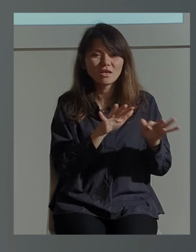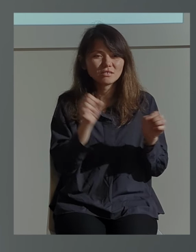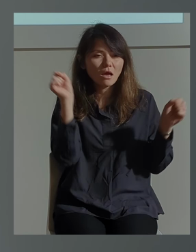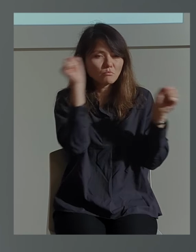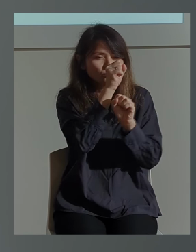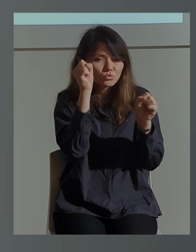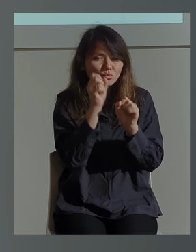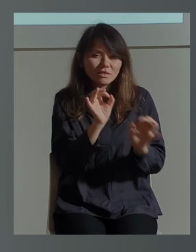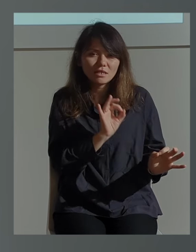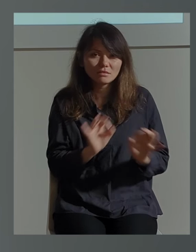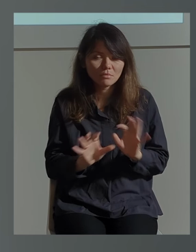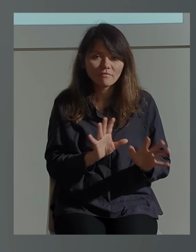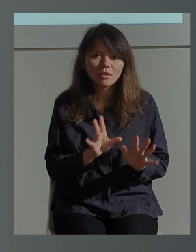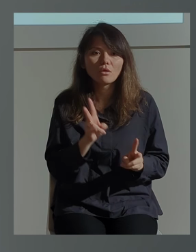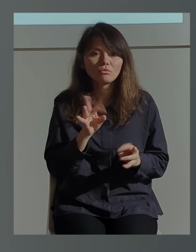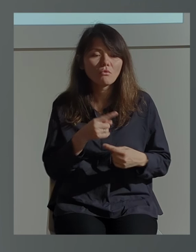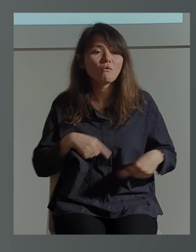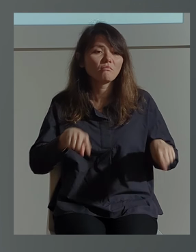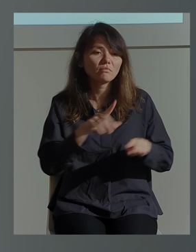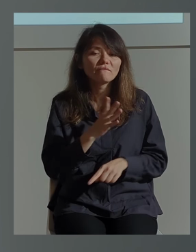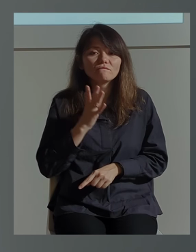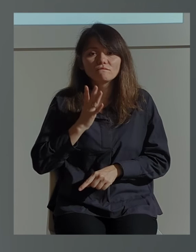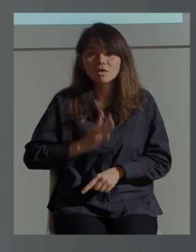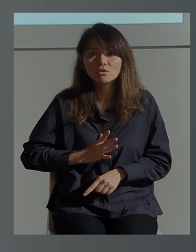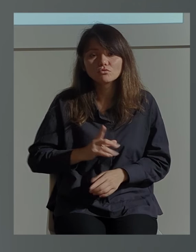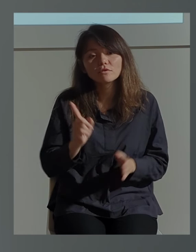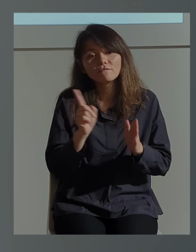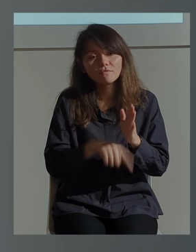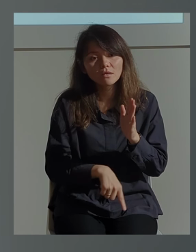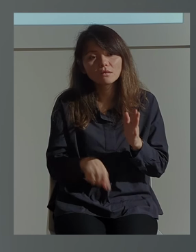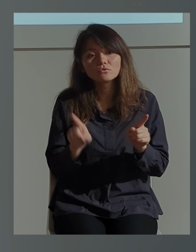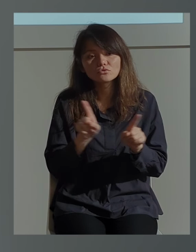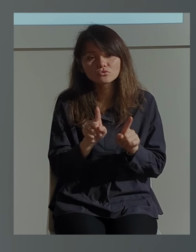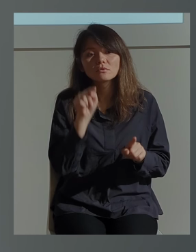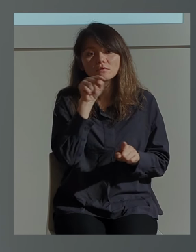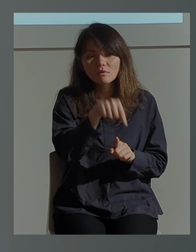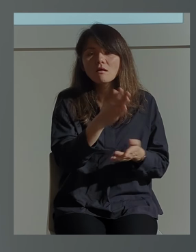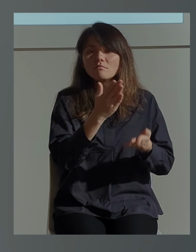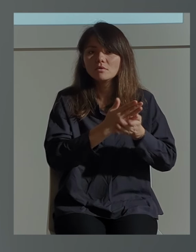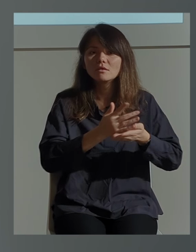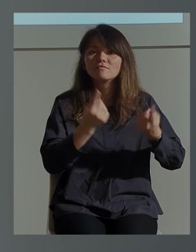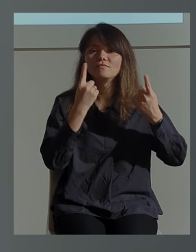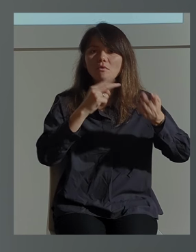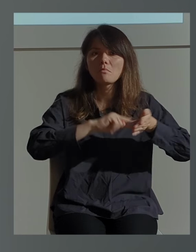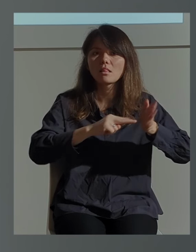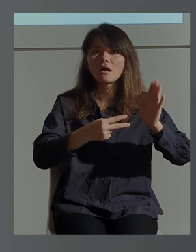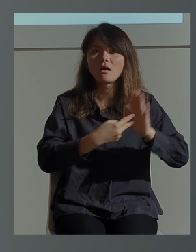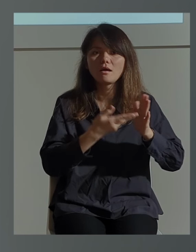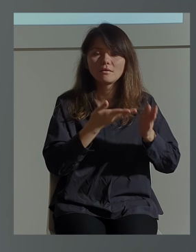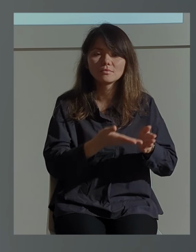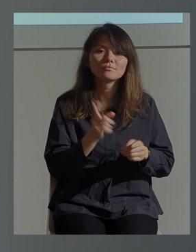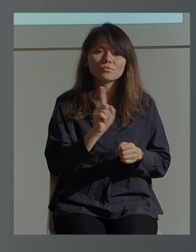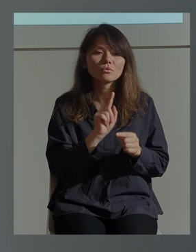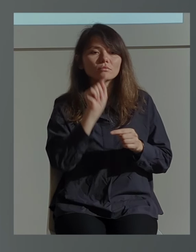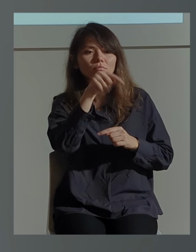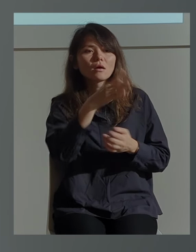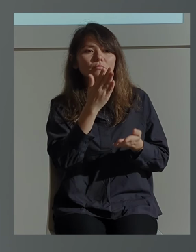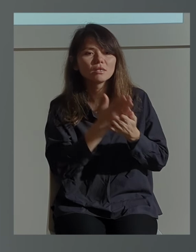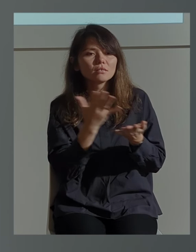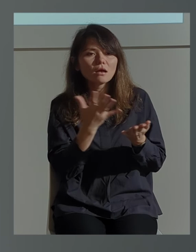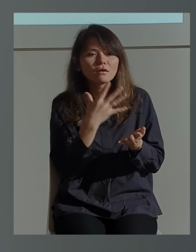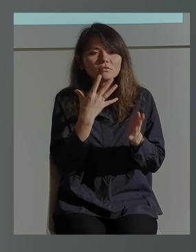несправедливость но мы вынуждены верить в то что за этим стоит какой-то грандиозный п Что за этим стоит какая-то